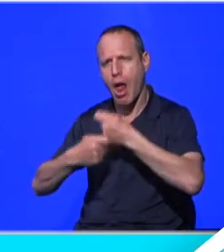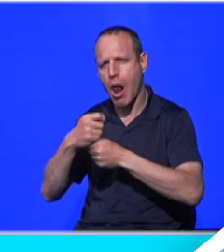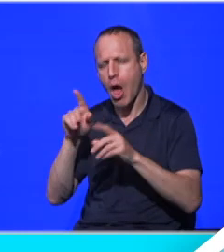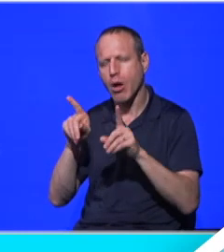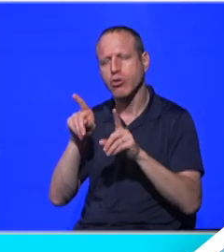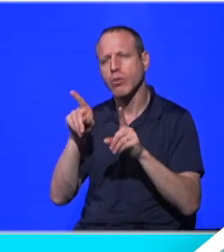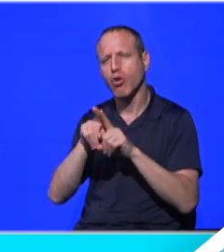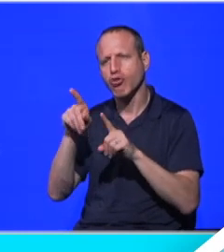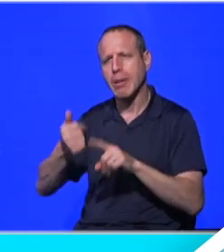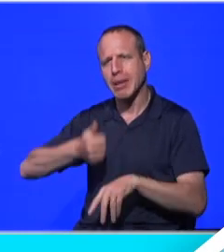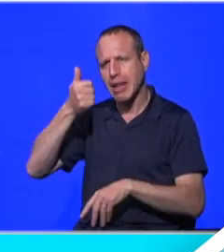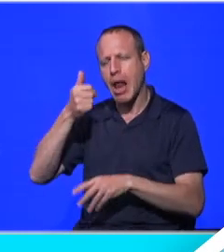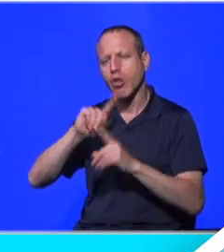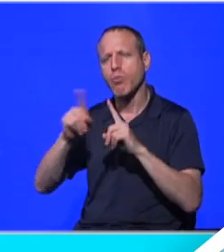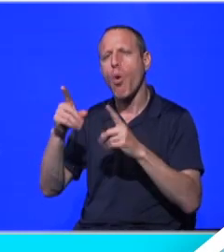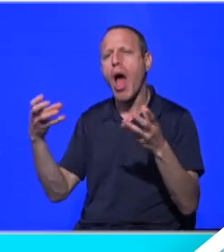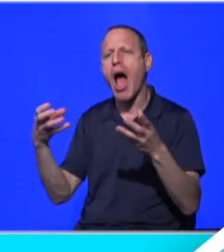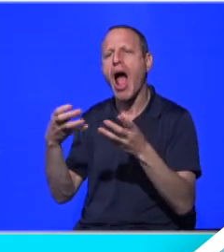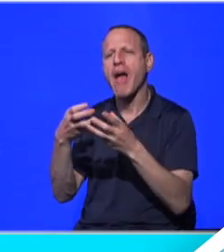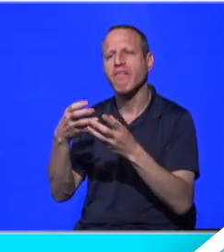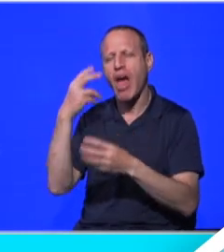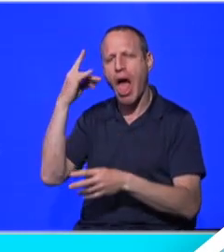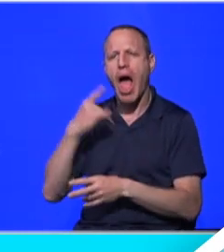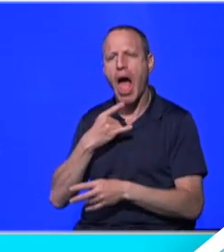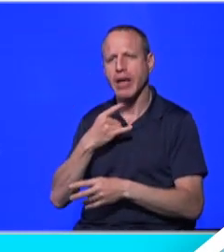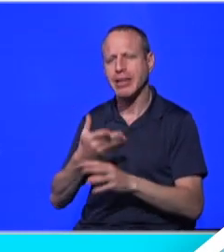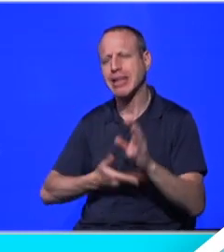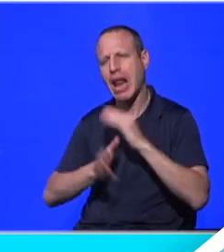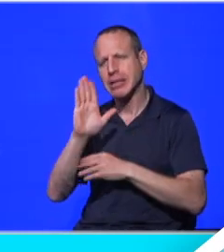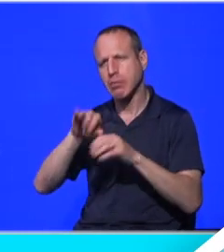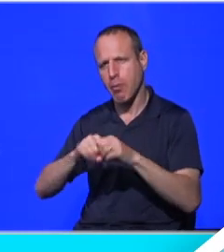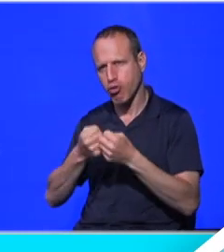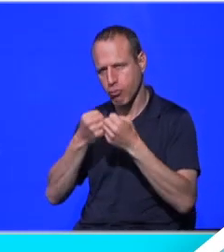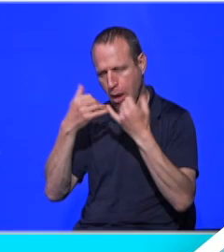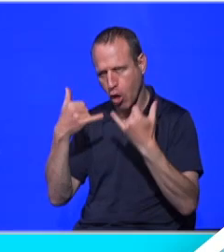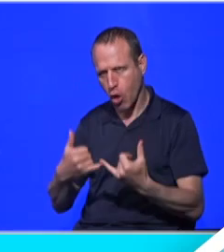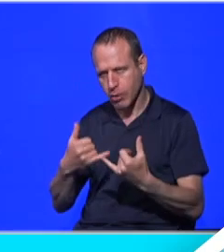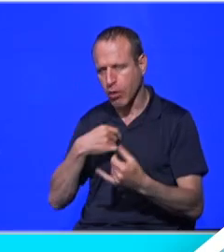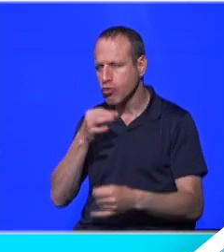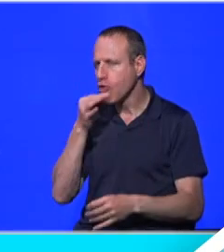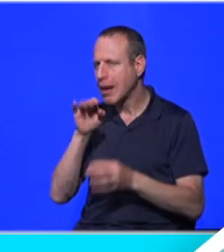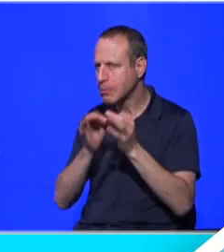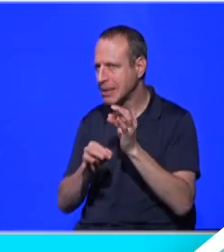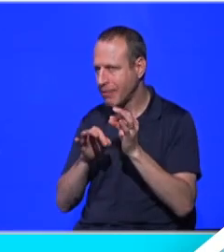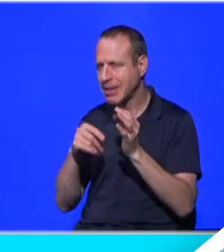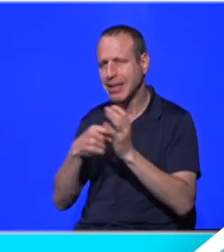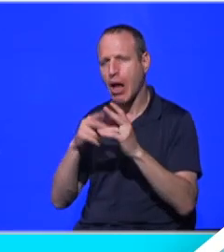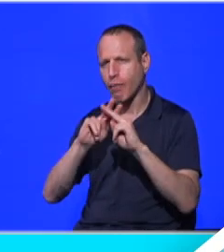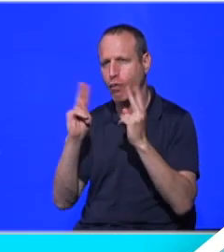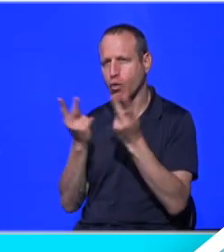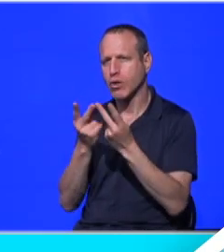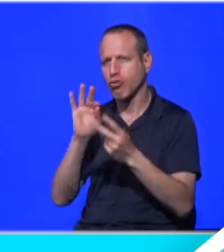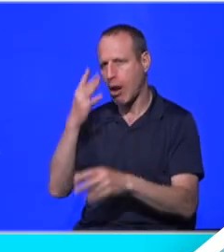מתנהלת מול החברה החרדית היום, להיחלץ מהמשבר הנוכחי? אני שואלת את זה ספציפית, כי הקבוצה